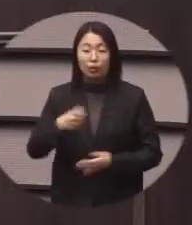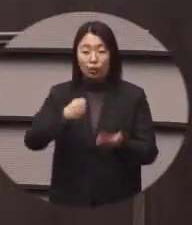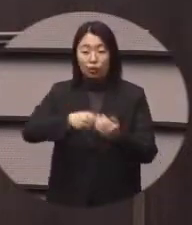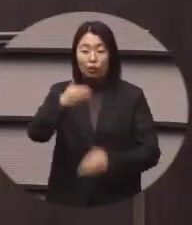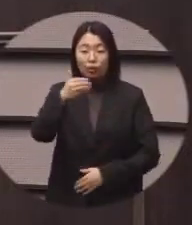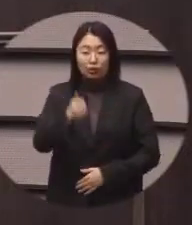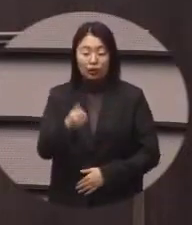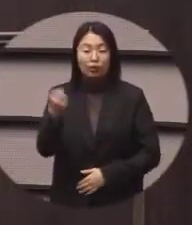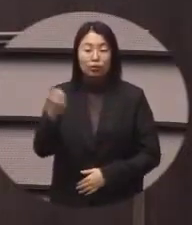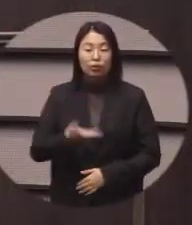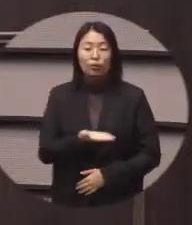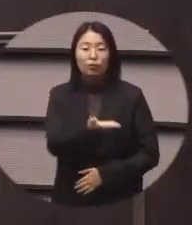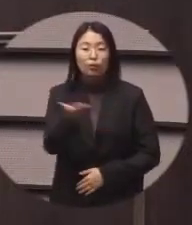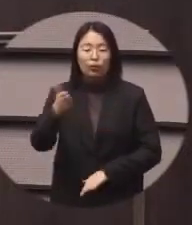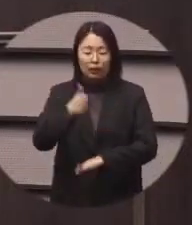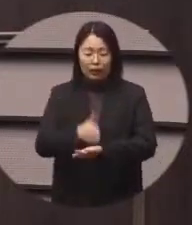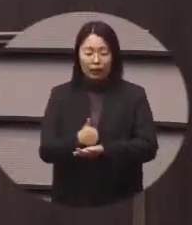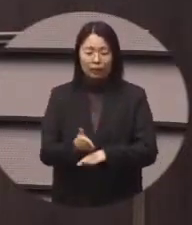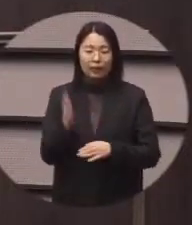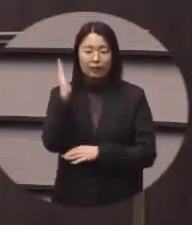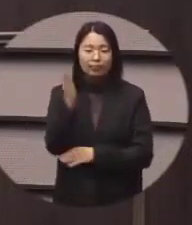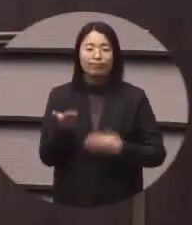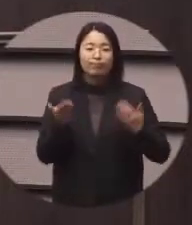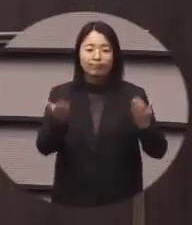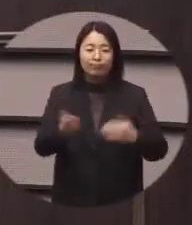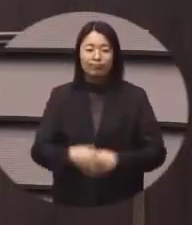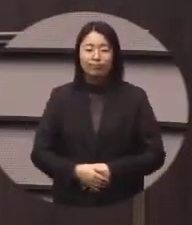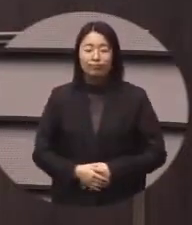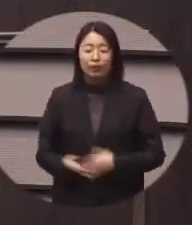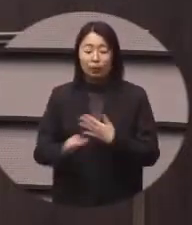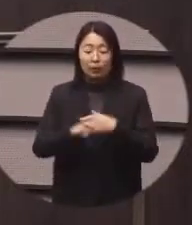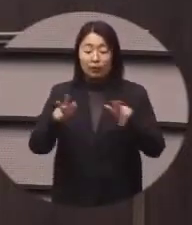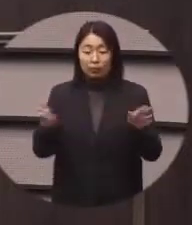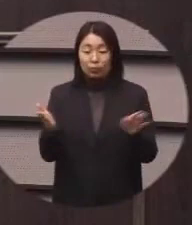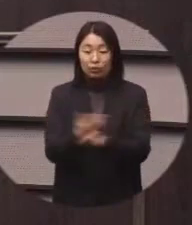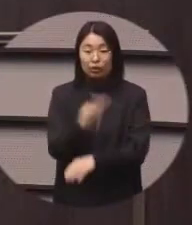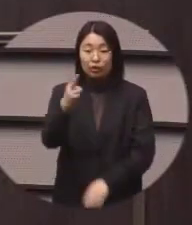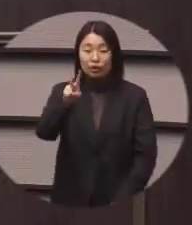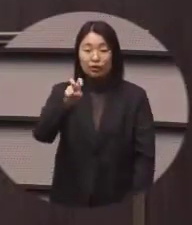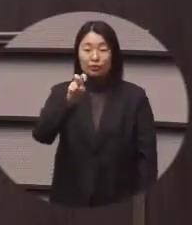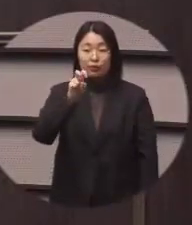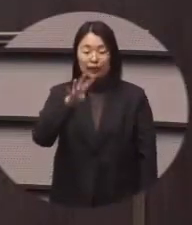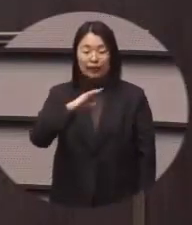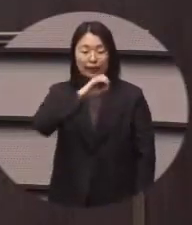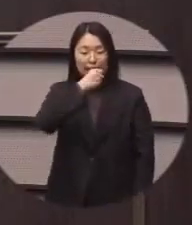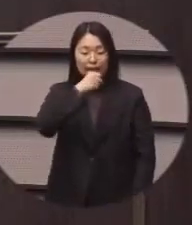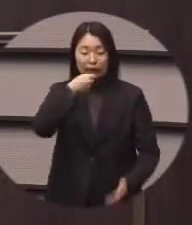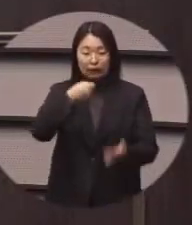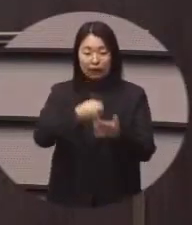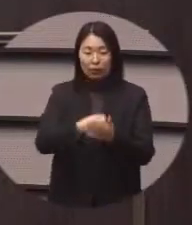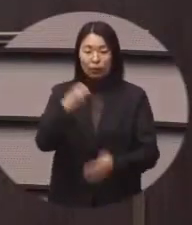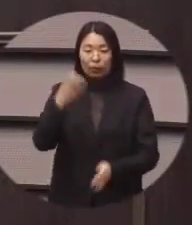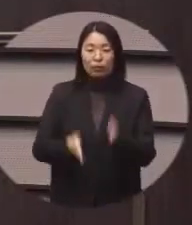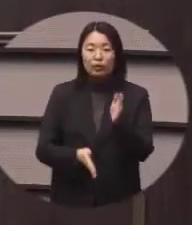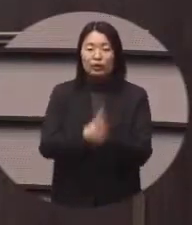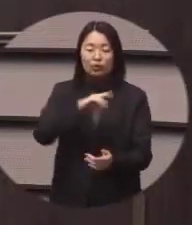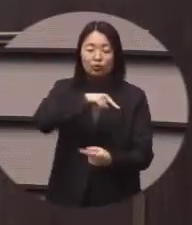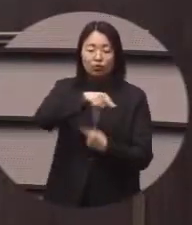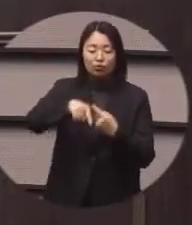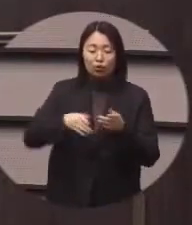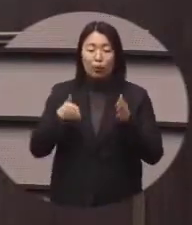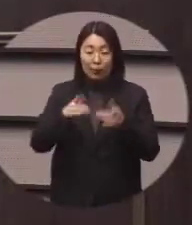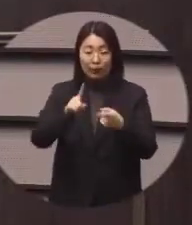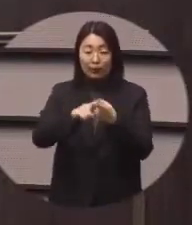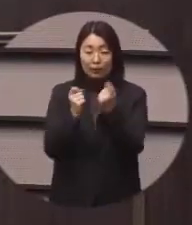경의와 감사의 말씀을 드립니다. 그럼 지금부터 2024년도 예산 편성과 시정 운영 방향에 대한